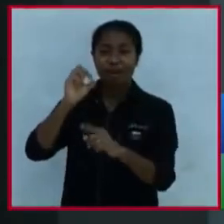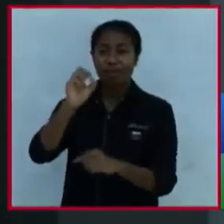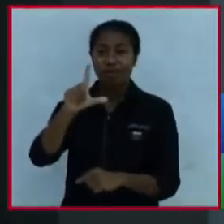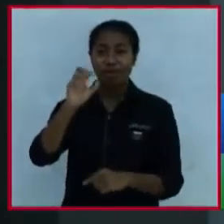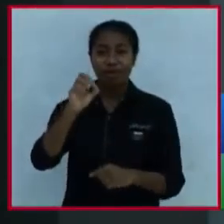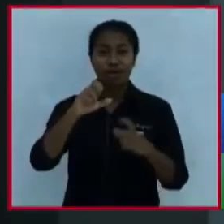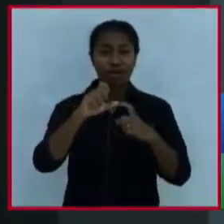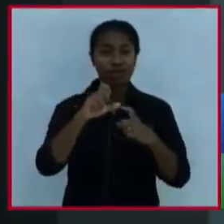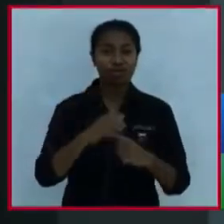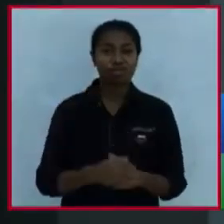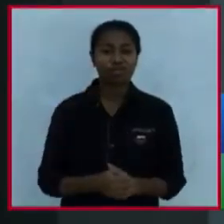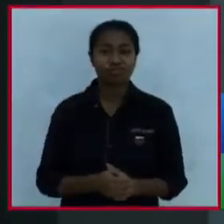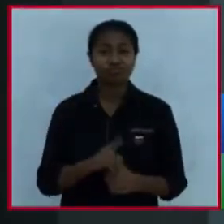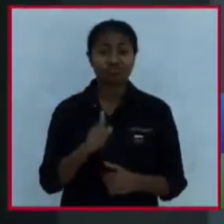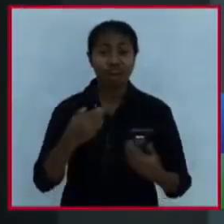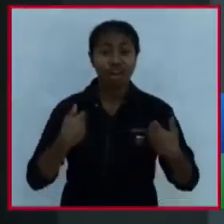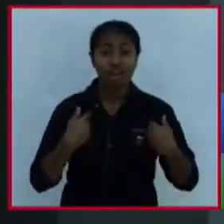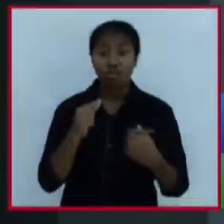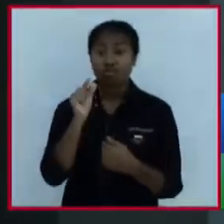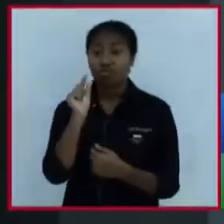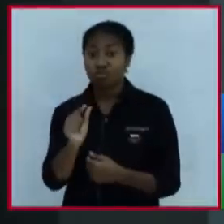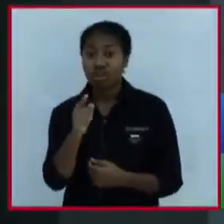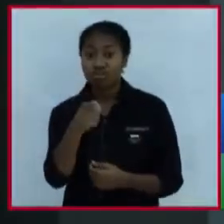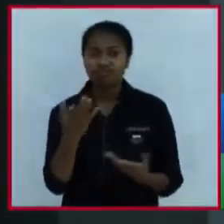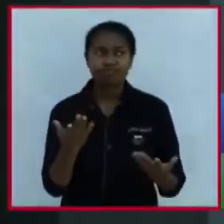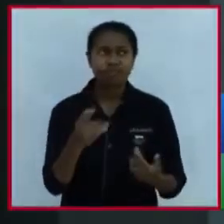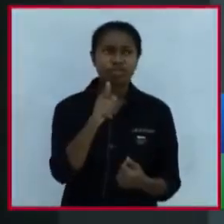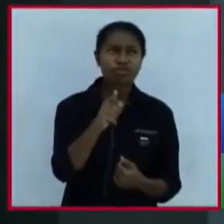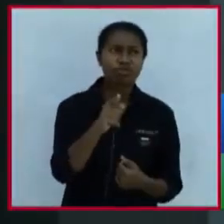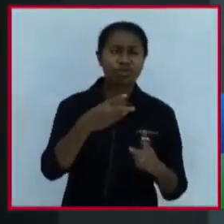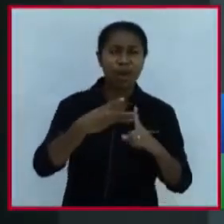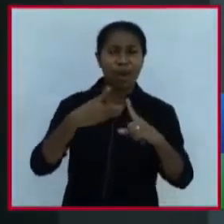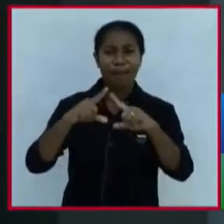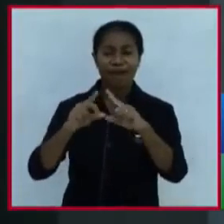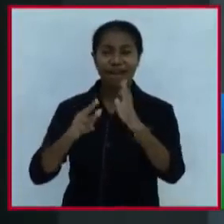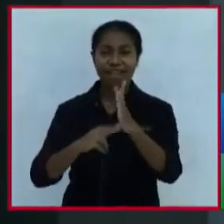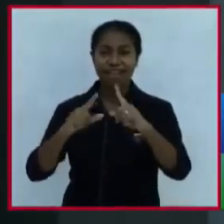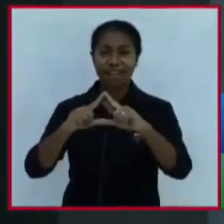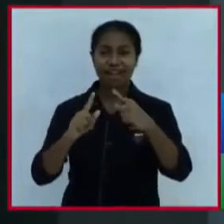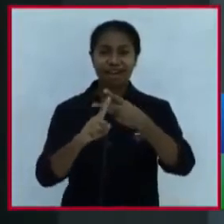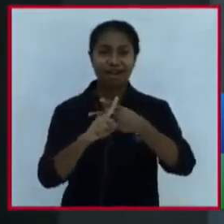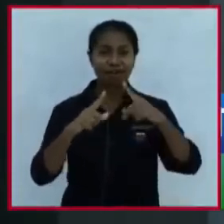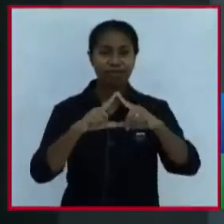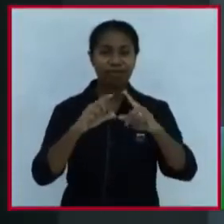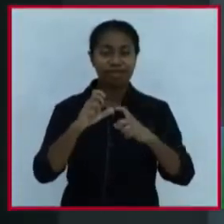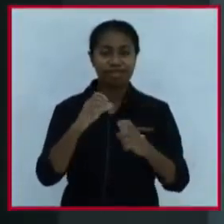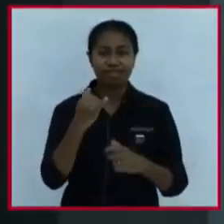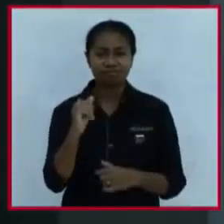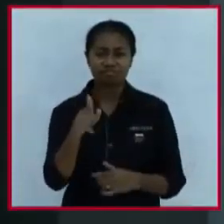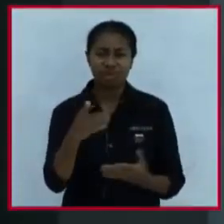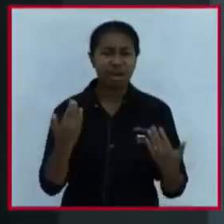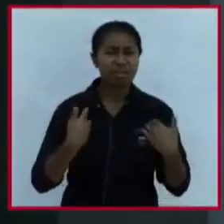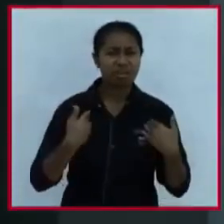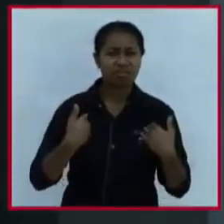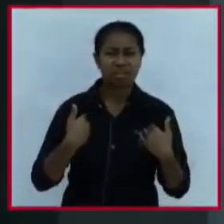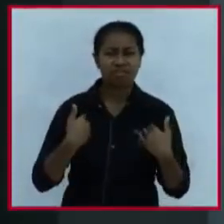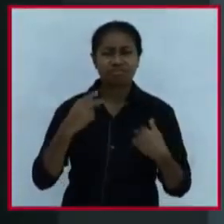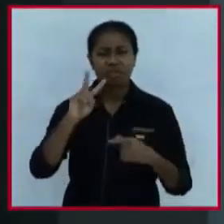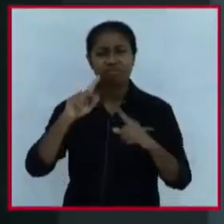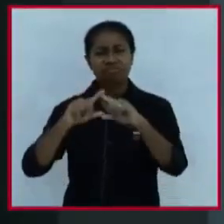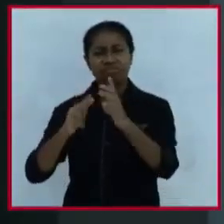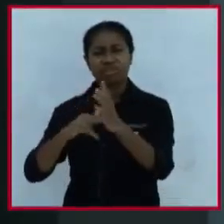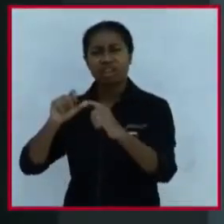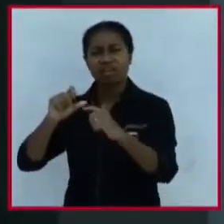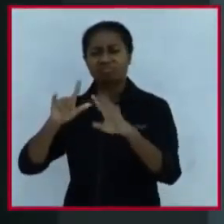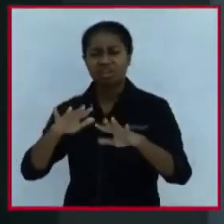ada yang mengusulkan bahwa bernapaslah penulisnya ada yang bilang Aquila dan Priskila Hai tapi ada